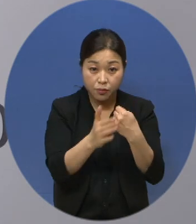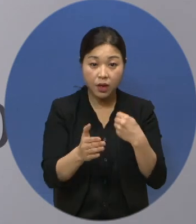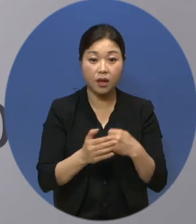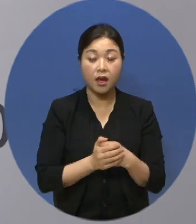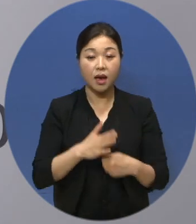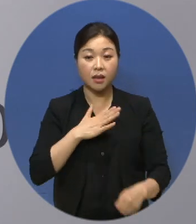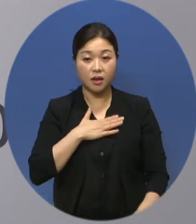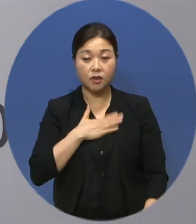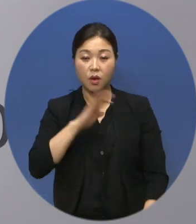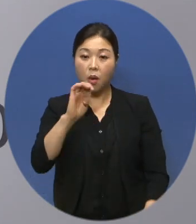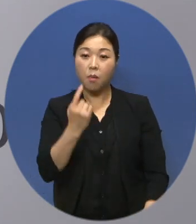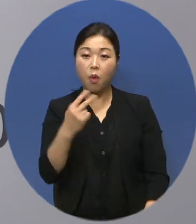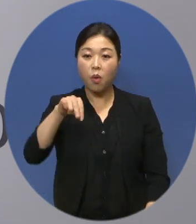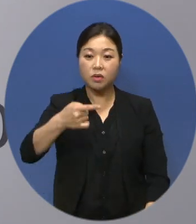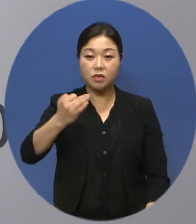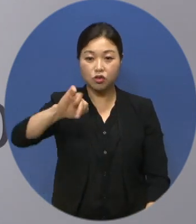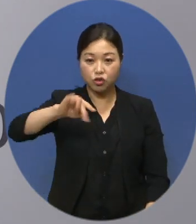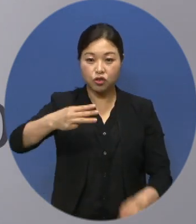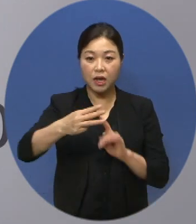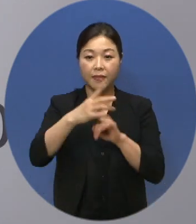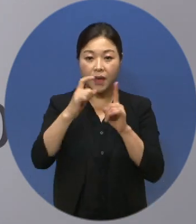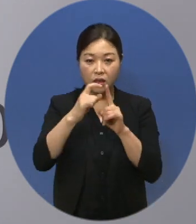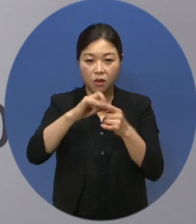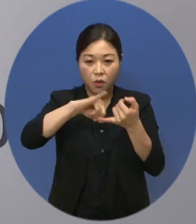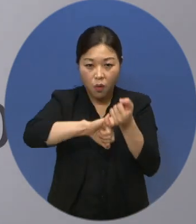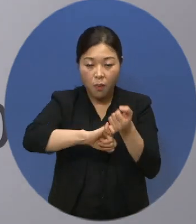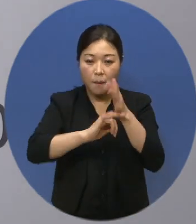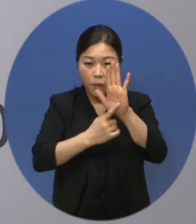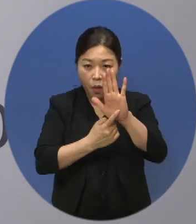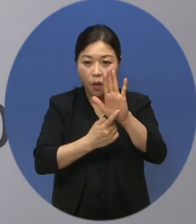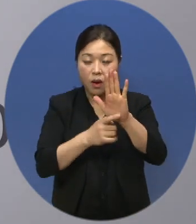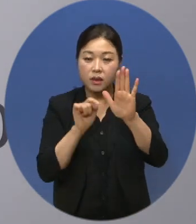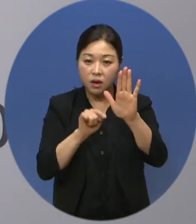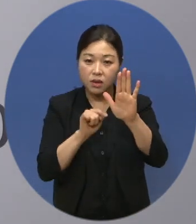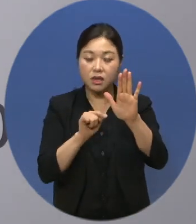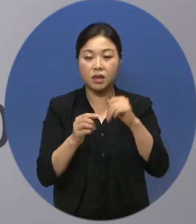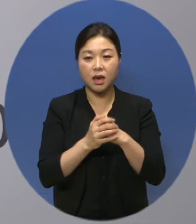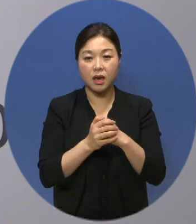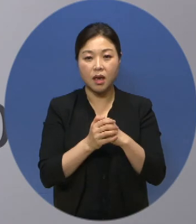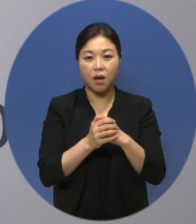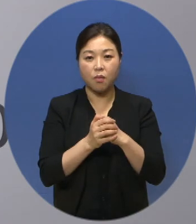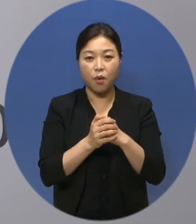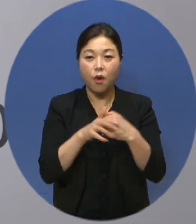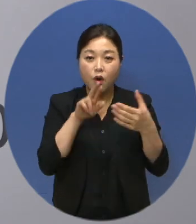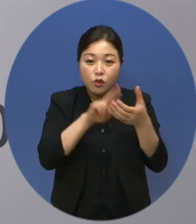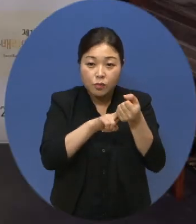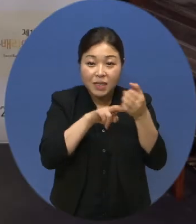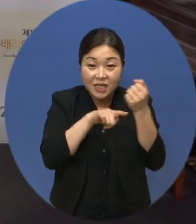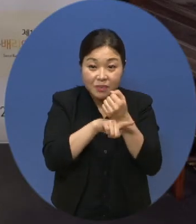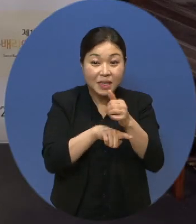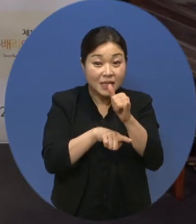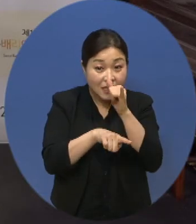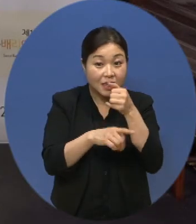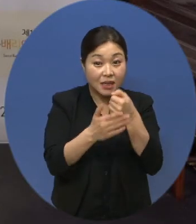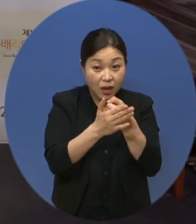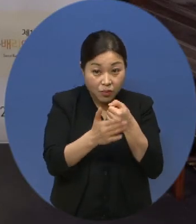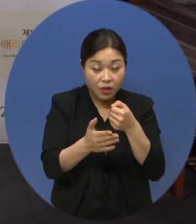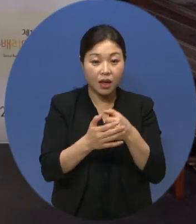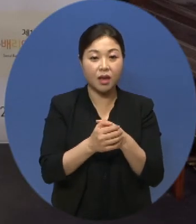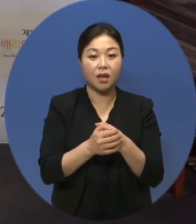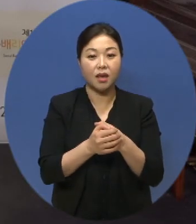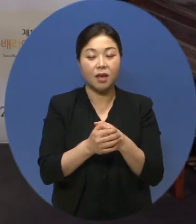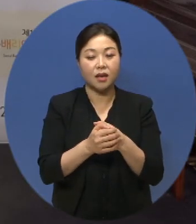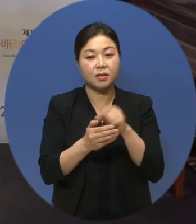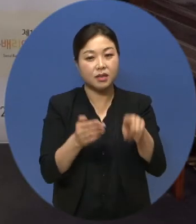저는 포승줄이어야만 하는 그 아이러니함들이 더 배가 되는 지점이 있어서 그게 현장에서 작업을 하면서 이제 했던